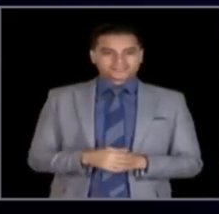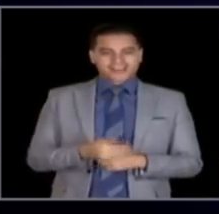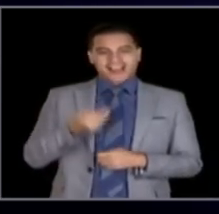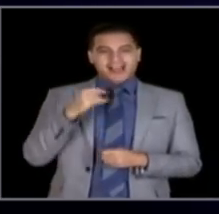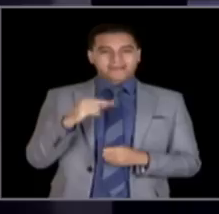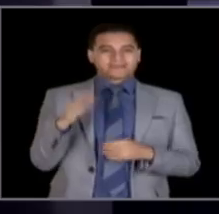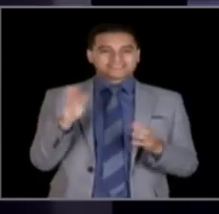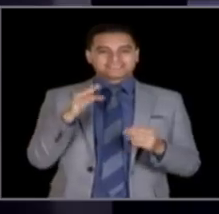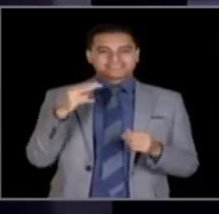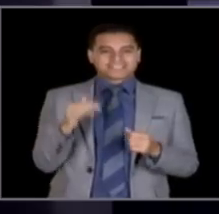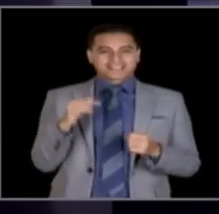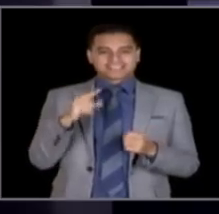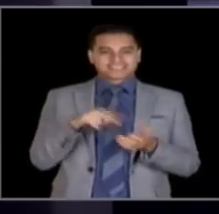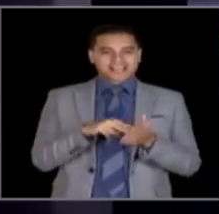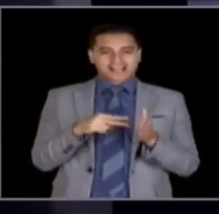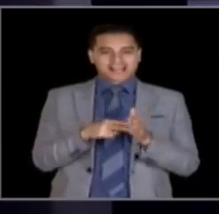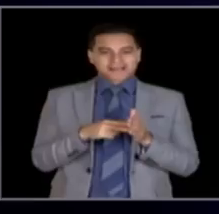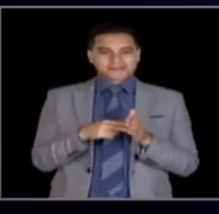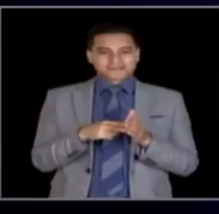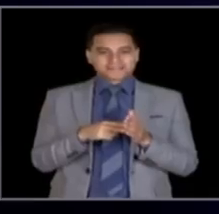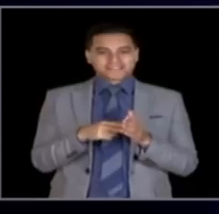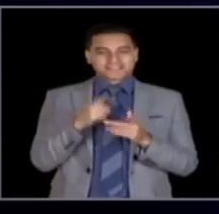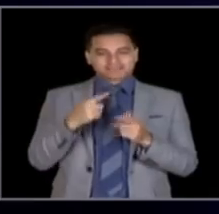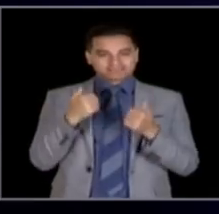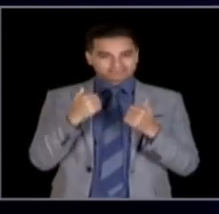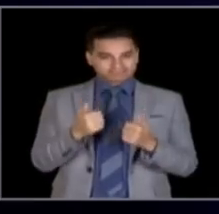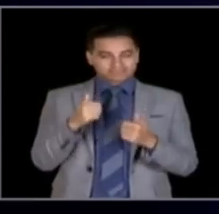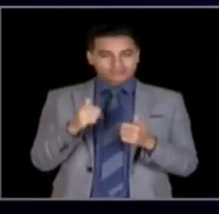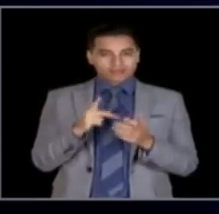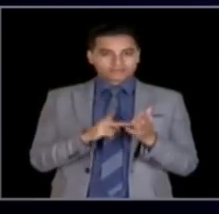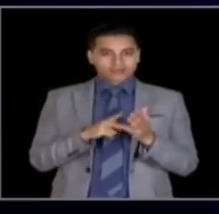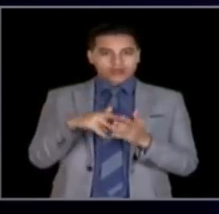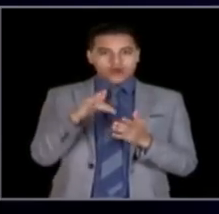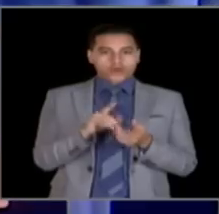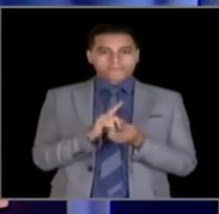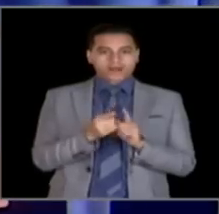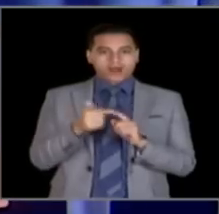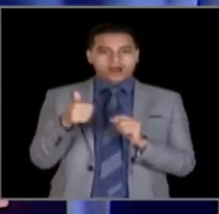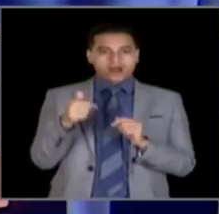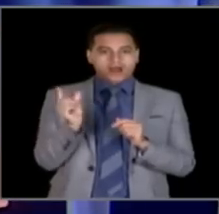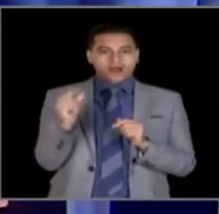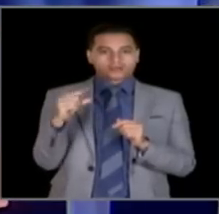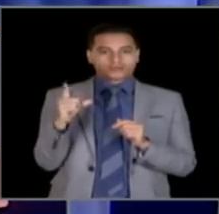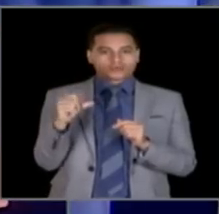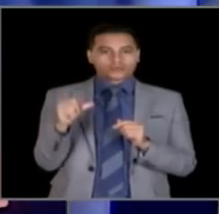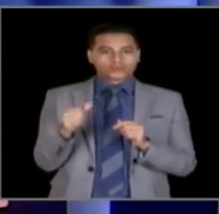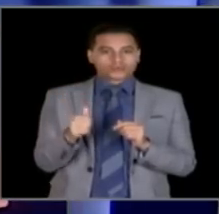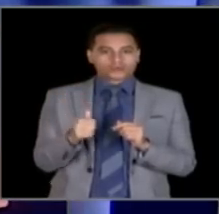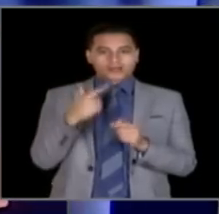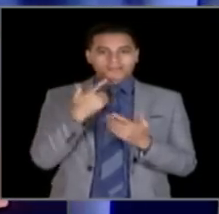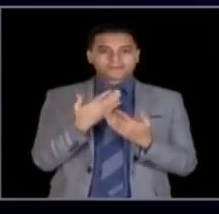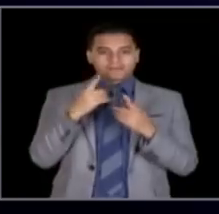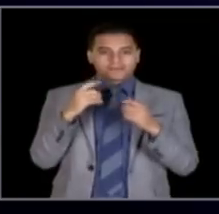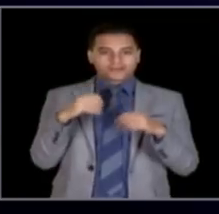احمد سعيد، ازيك يا احمد؟ ازي حضرتك يا فندم؟ الحمد لله كله تمام. احمد سعيد النهارده واخد مكان اندرو. اتمنى من ربنا يحلفني